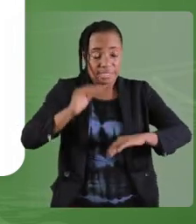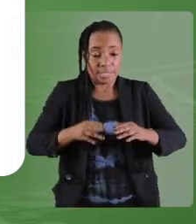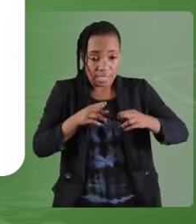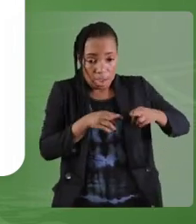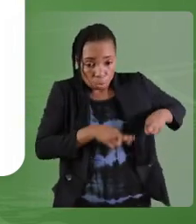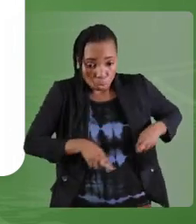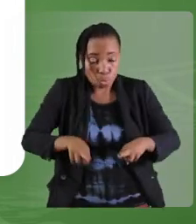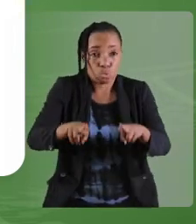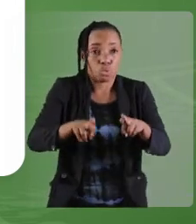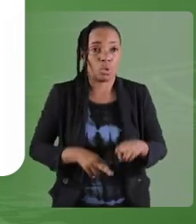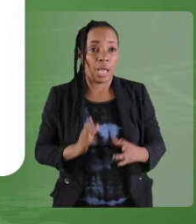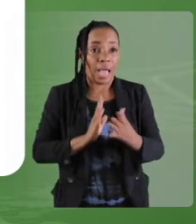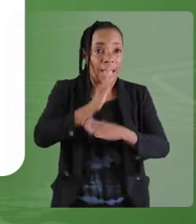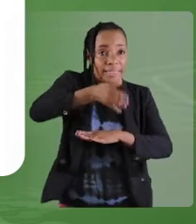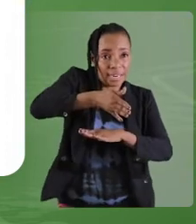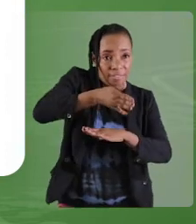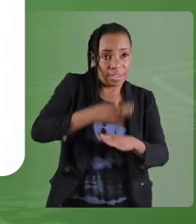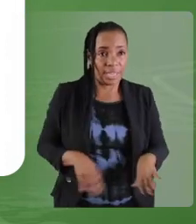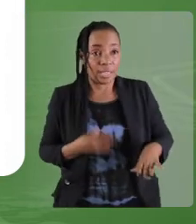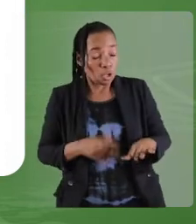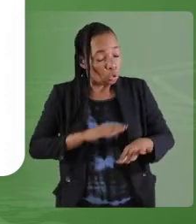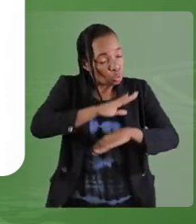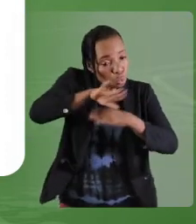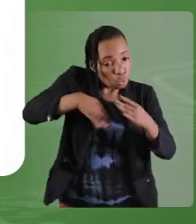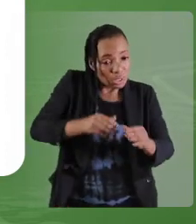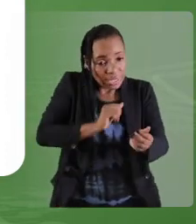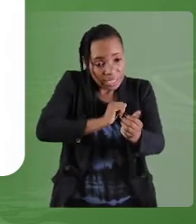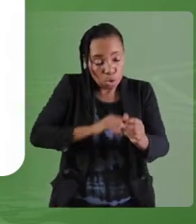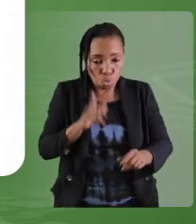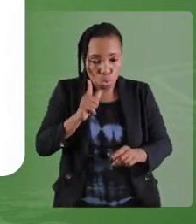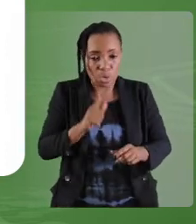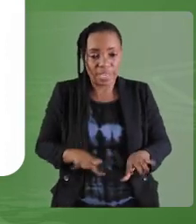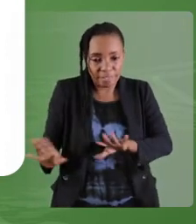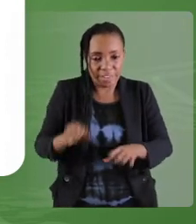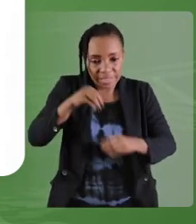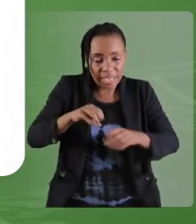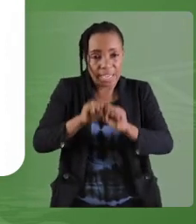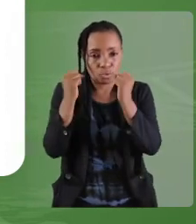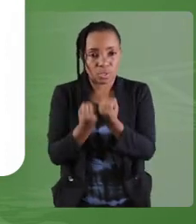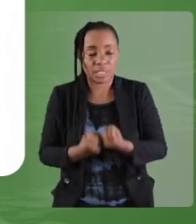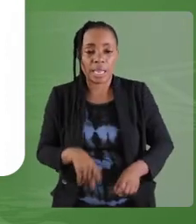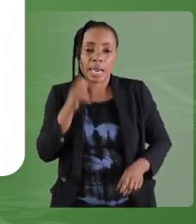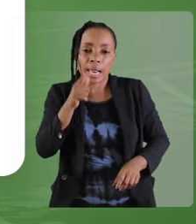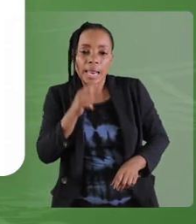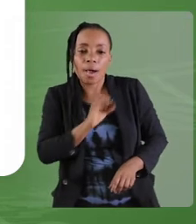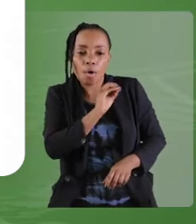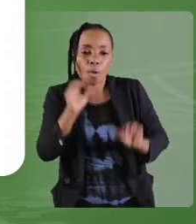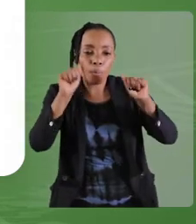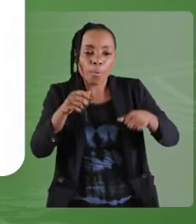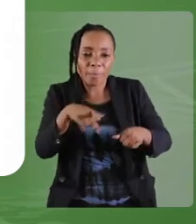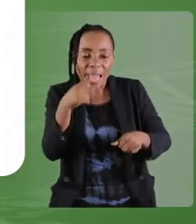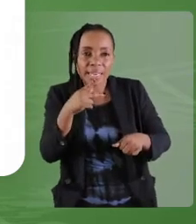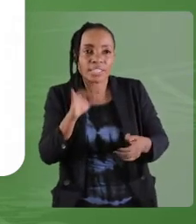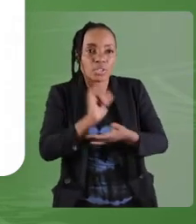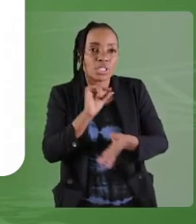travers les différentes contradictions sociales. À ce titre, faisant référence à Marx et Engels, qui